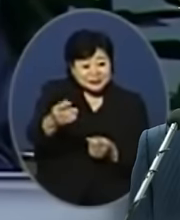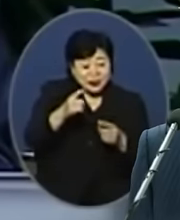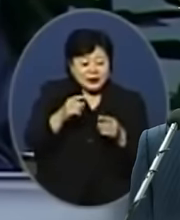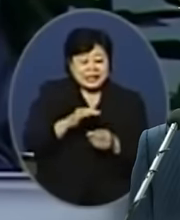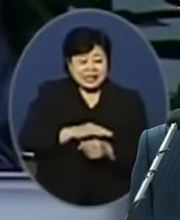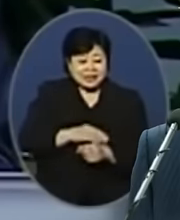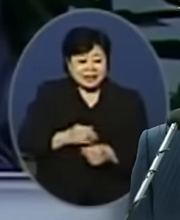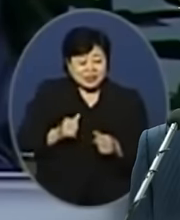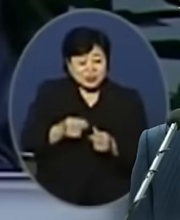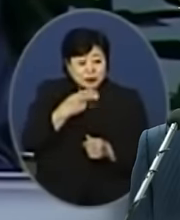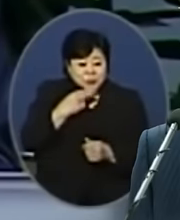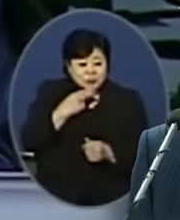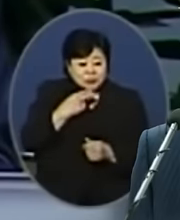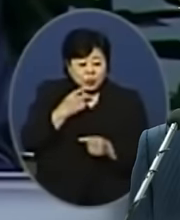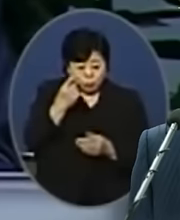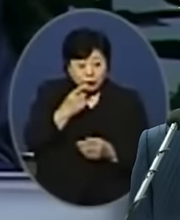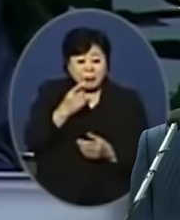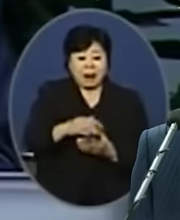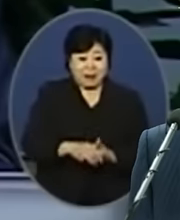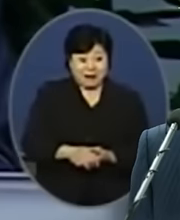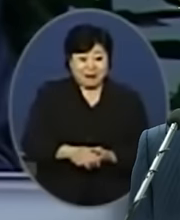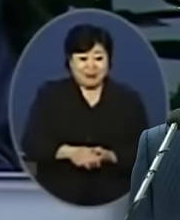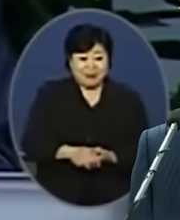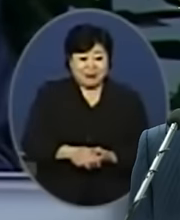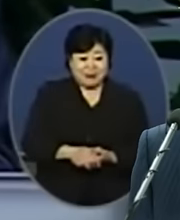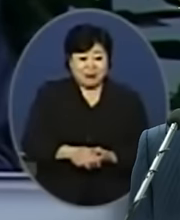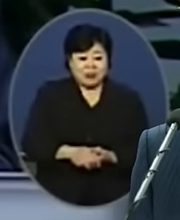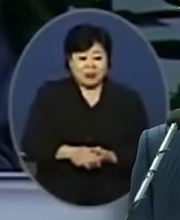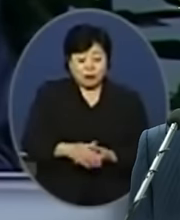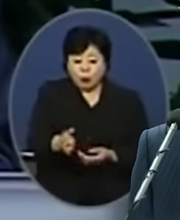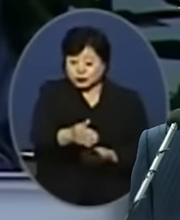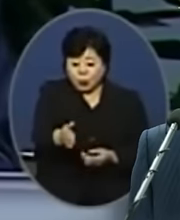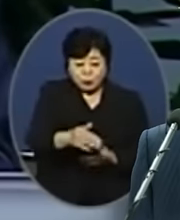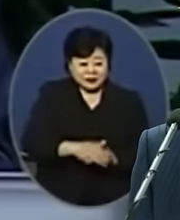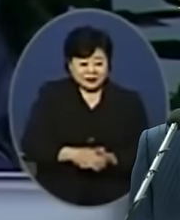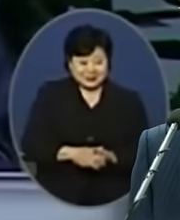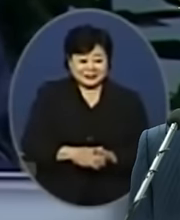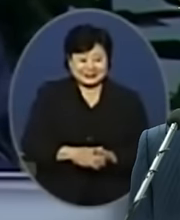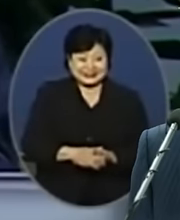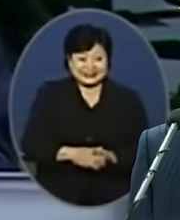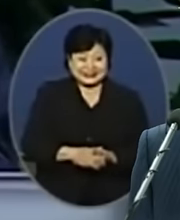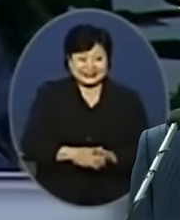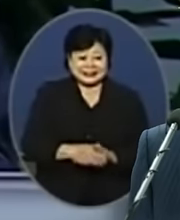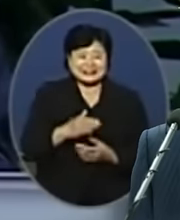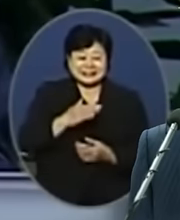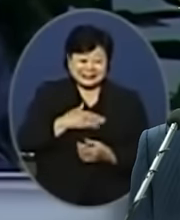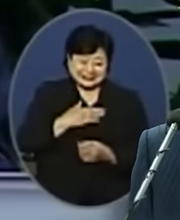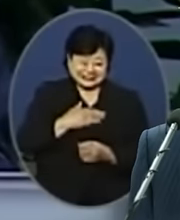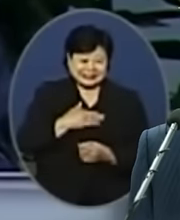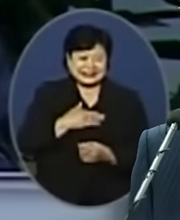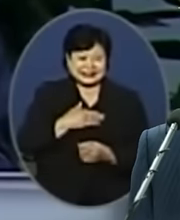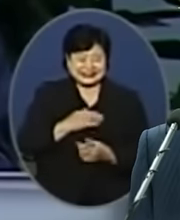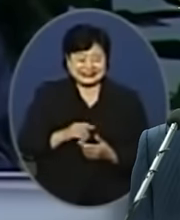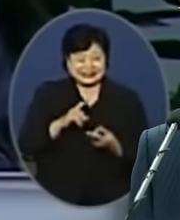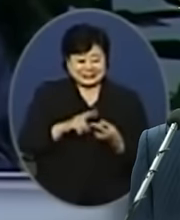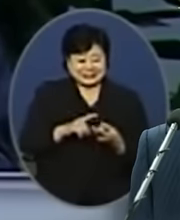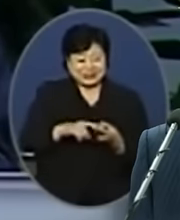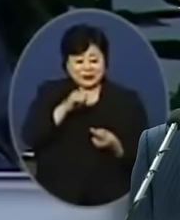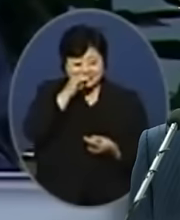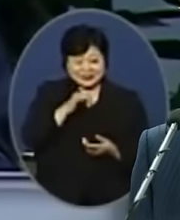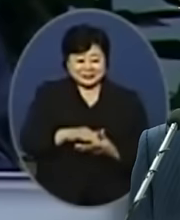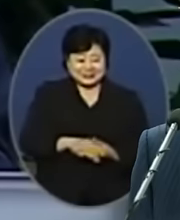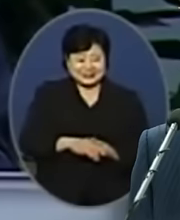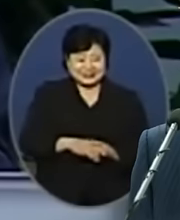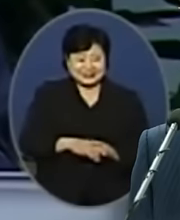교회 잘 안 나오냐고 했는데 나온다고 그래요. 그럼 왜 안 보이냐 했겠네. 내가 그거 듣지요. 그거